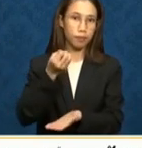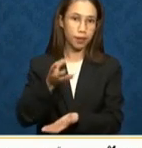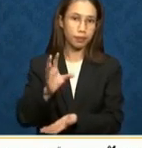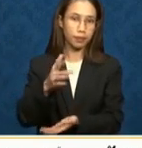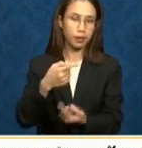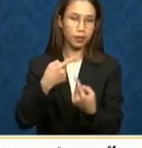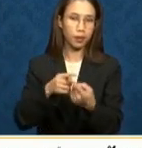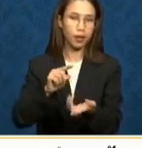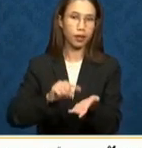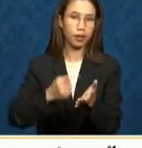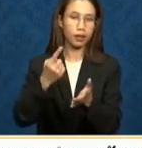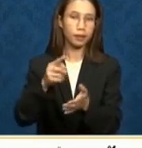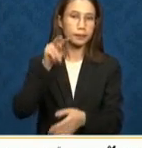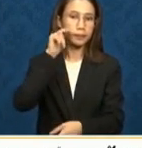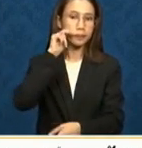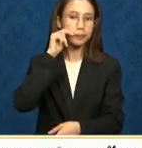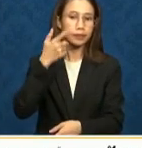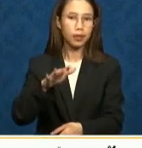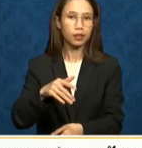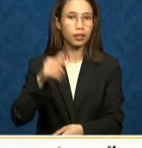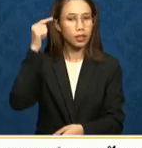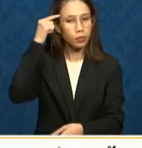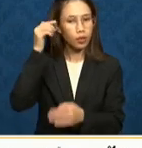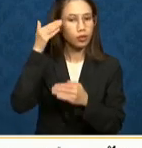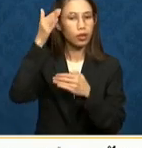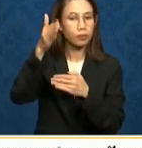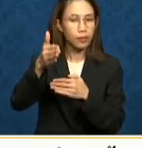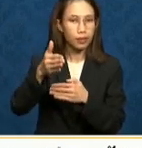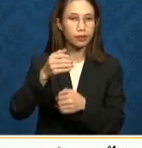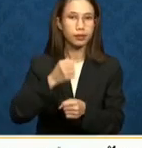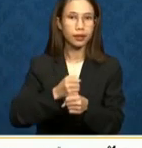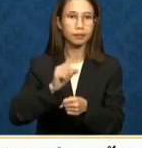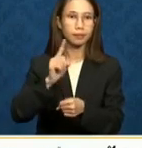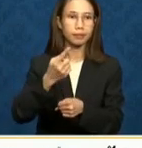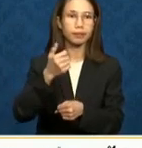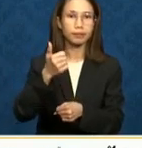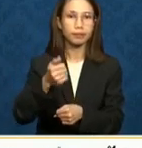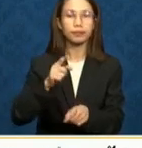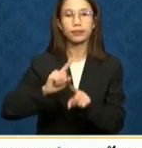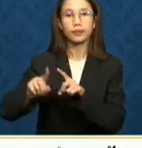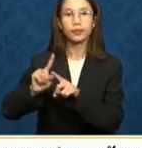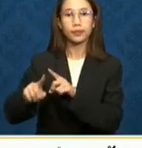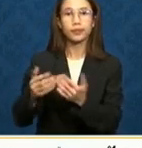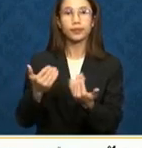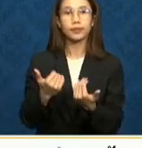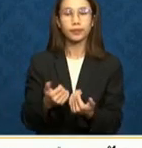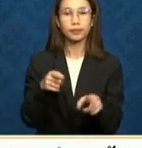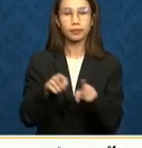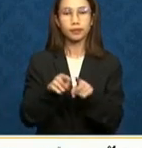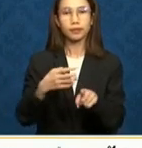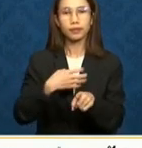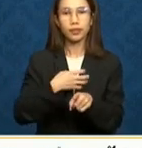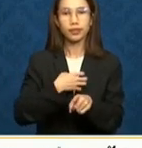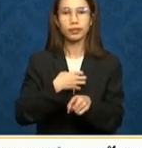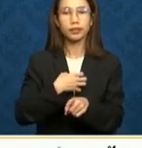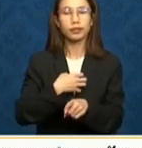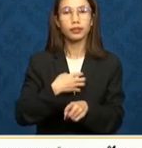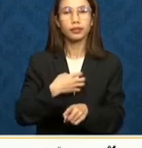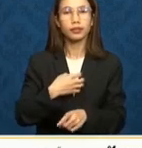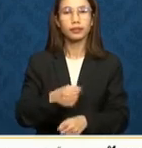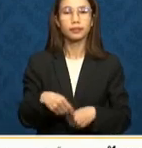กลางน้ำแล้วในที่สุดก็สามารถที่จะไปต้นน้ำได้นะครับสิ่งต่างๆเหล่านี้ก็คือสิ่งที่อยากจะเรียนให้ทราบว่